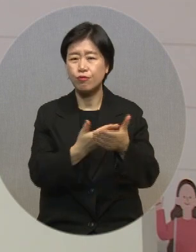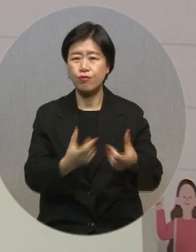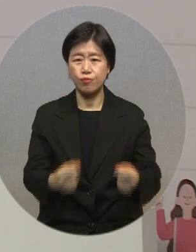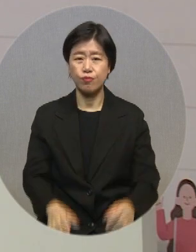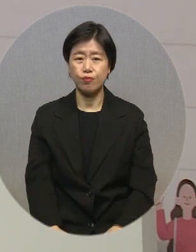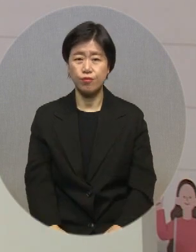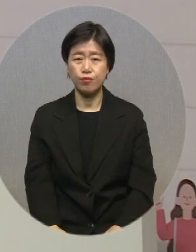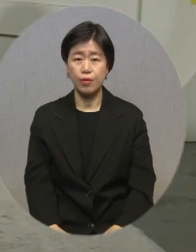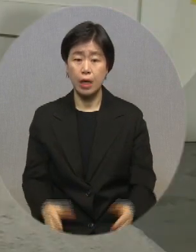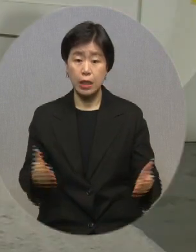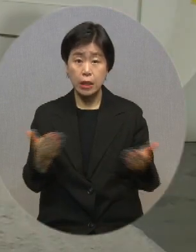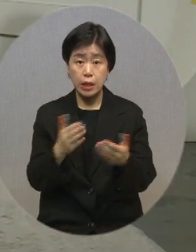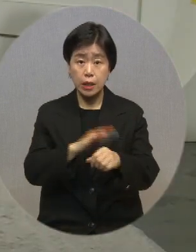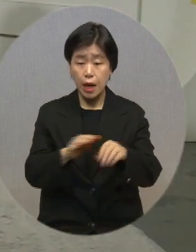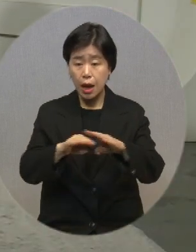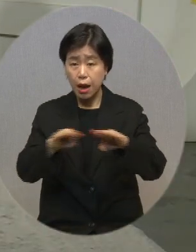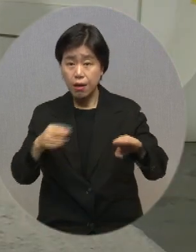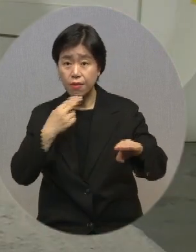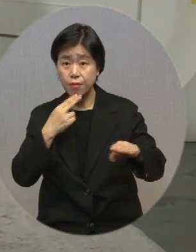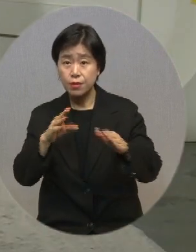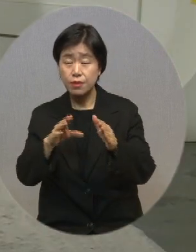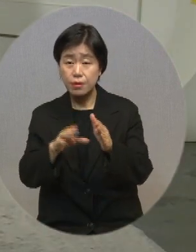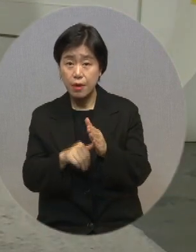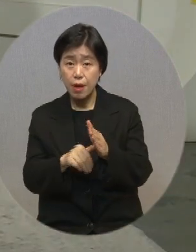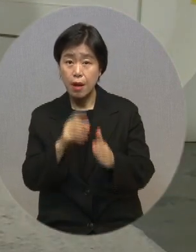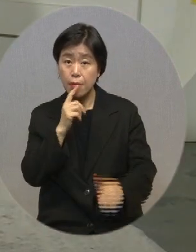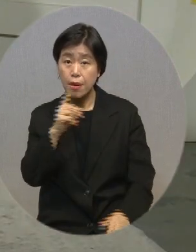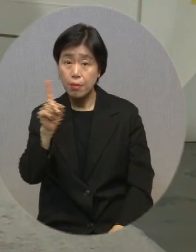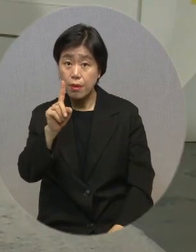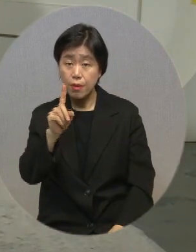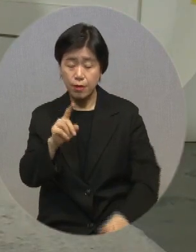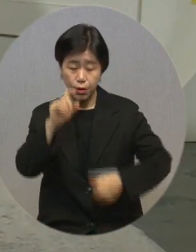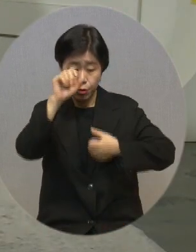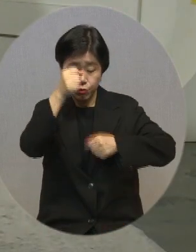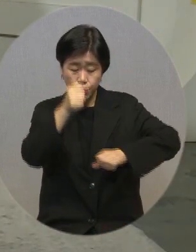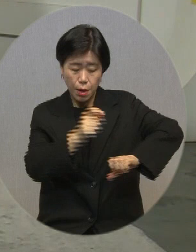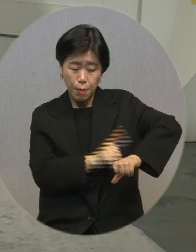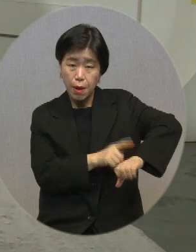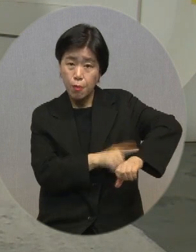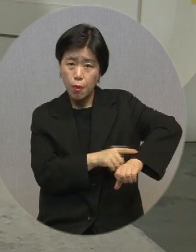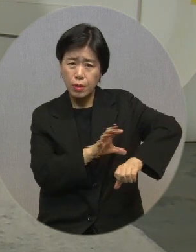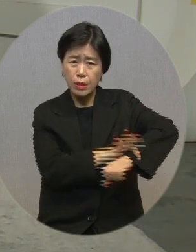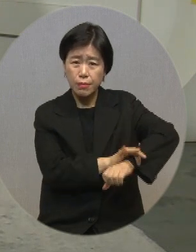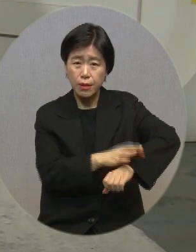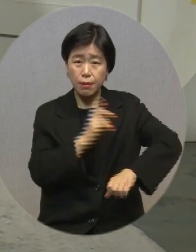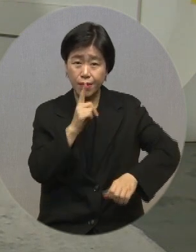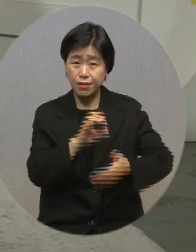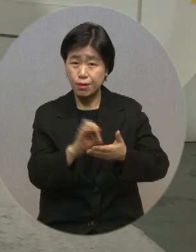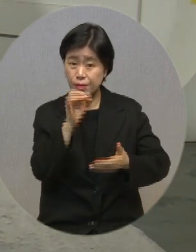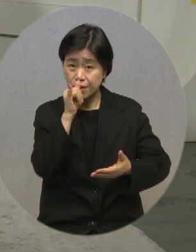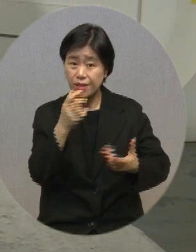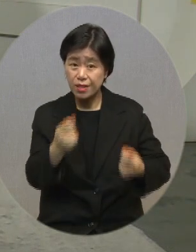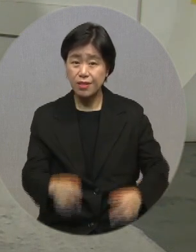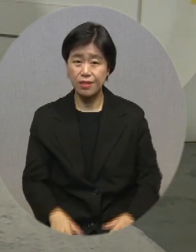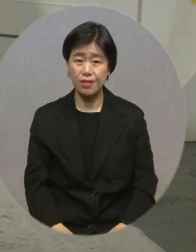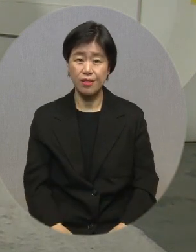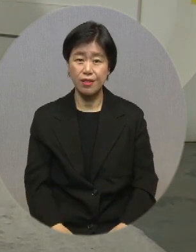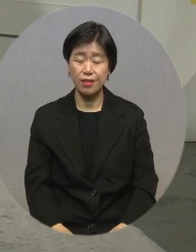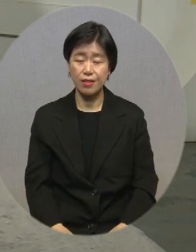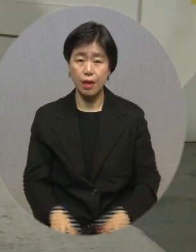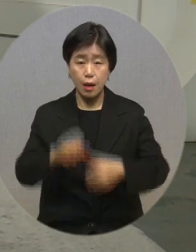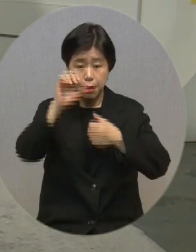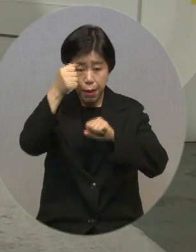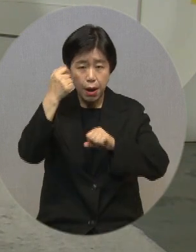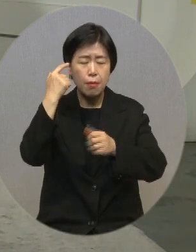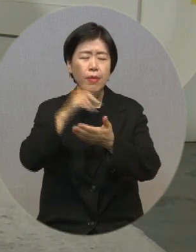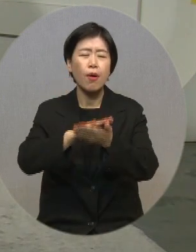잡혔다. 아, 네, 그래서 선생님 구두가 발목을 잡으면 네. 아무것도 못하잖아요. 네, 네, 네. 그러니까는 그 구두가